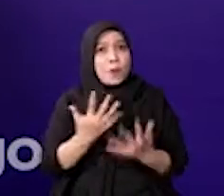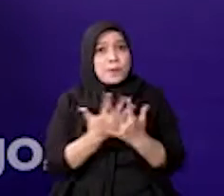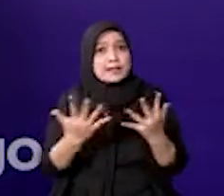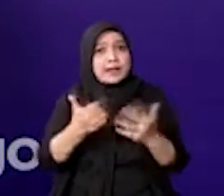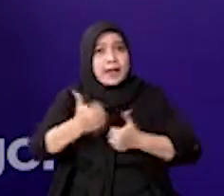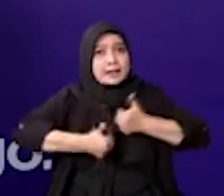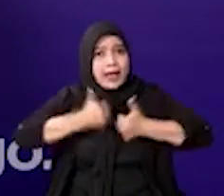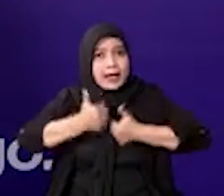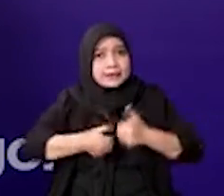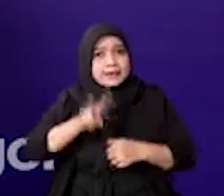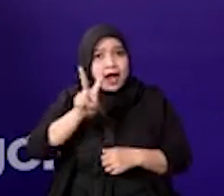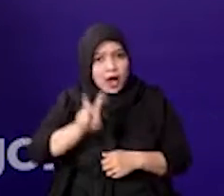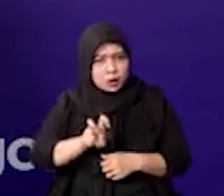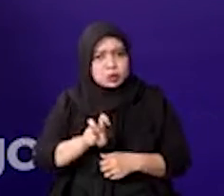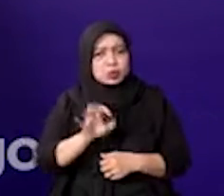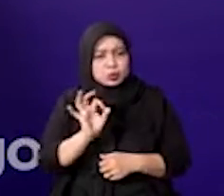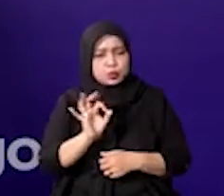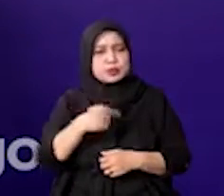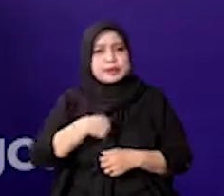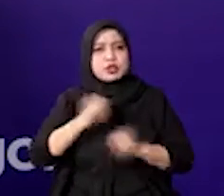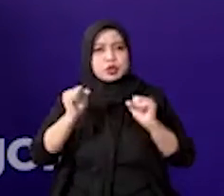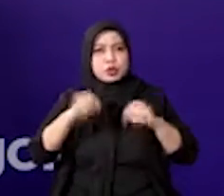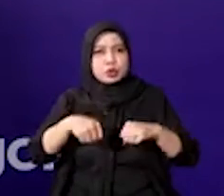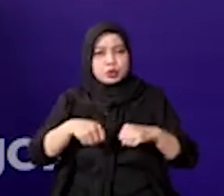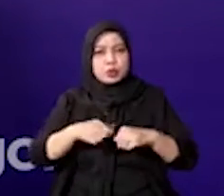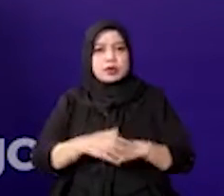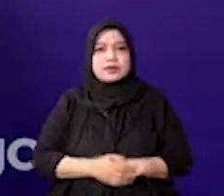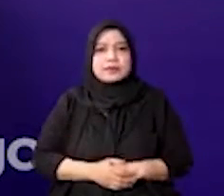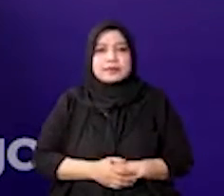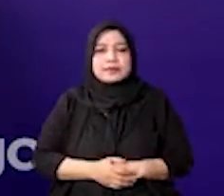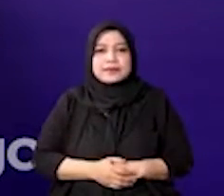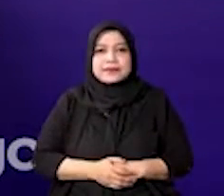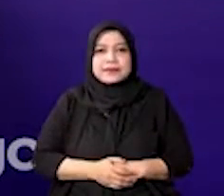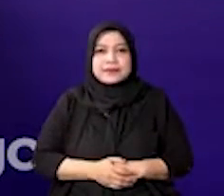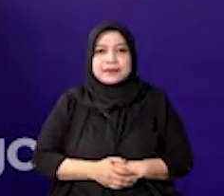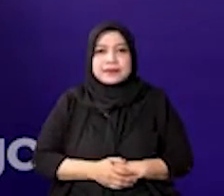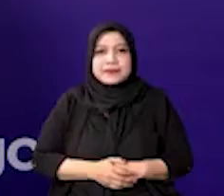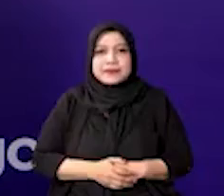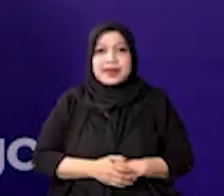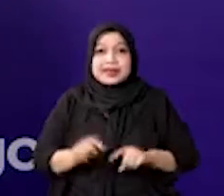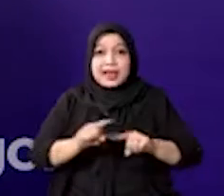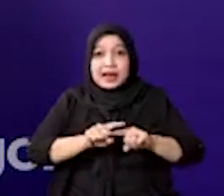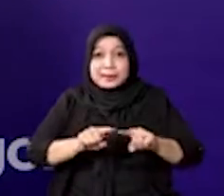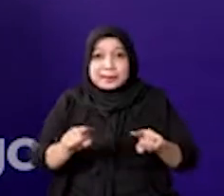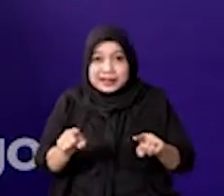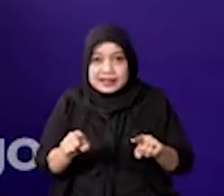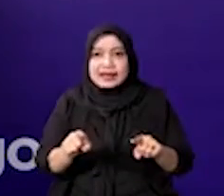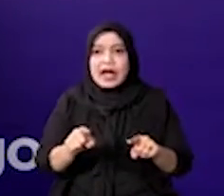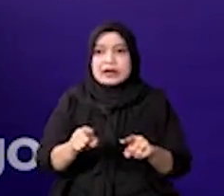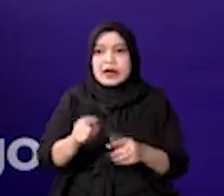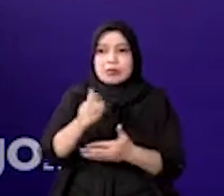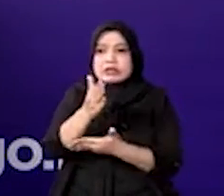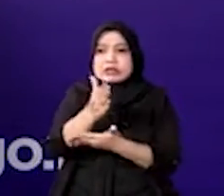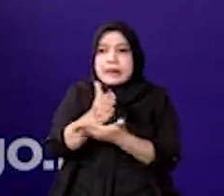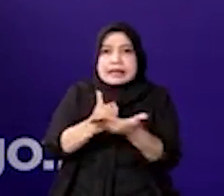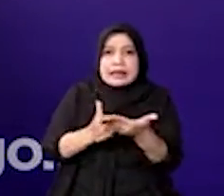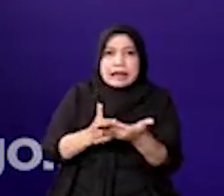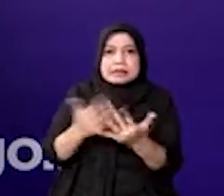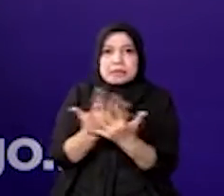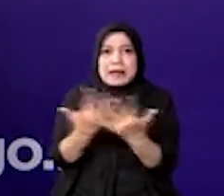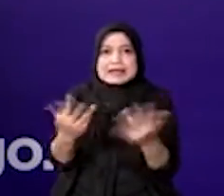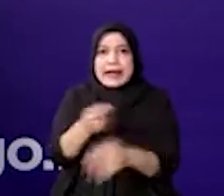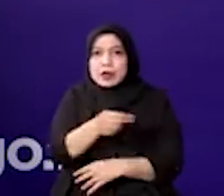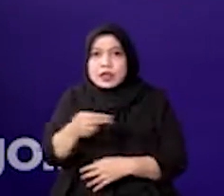masyarakat Indonesia yang sekian persennya masih busta huruf ya